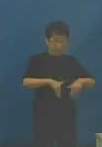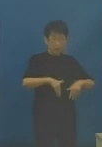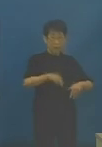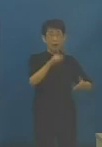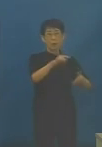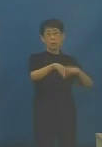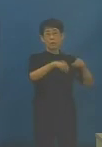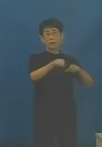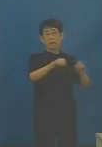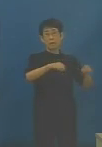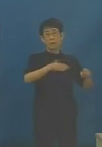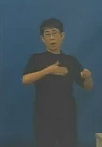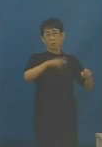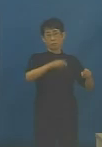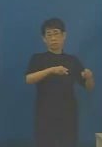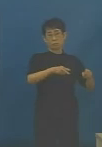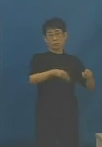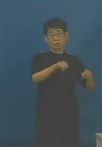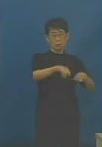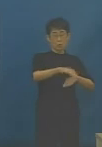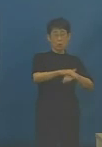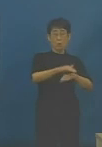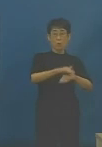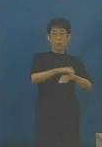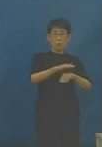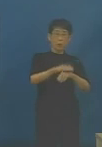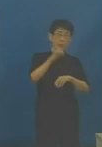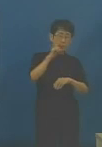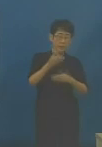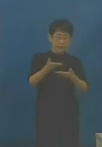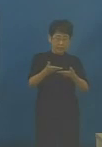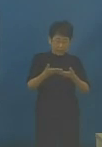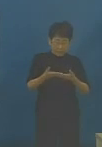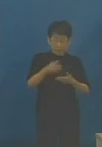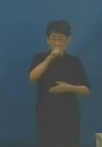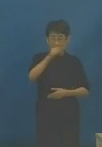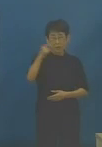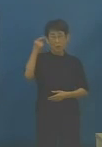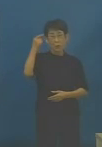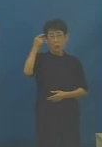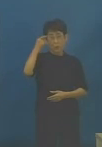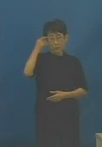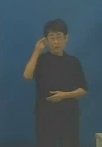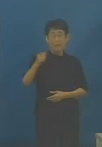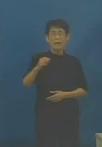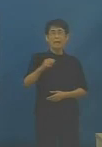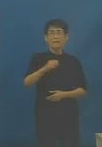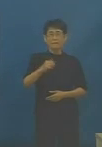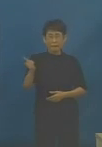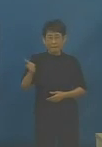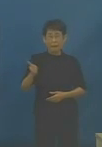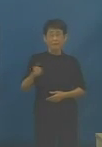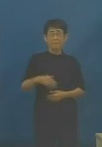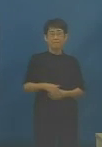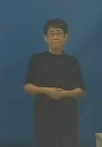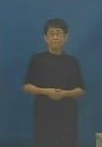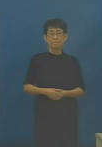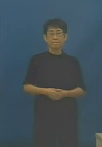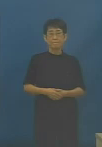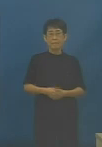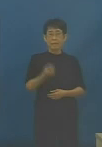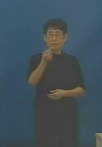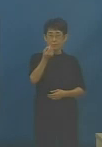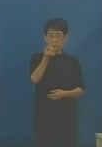ますので、そちらの方をぜひ見ていただければいいなと思います。ただいずれにいたしましても若干